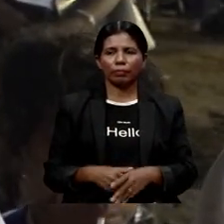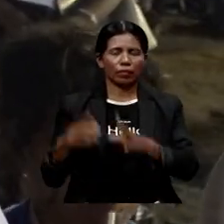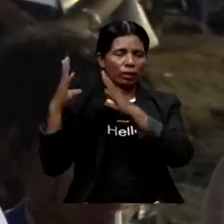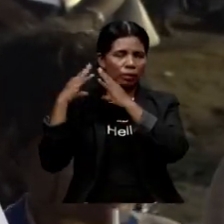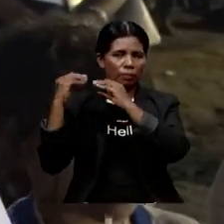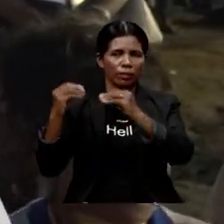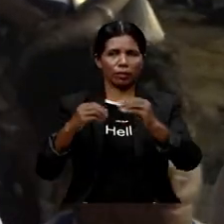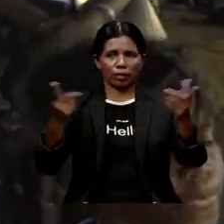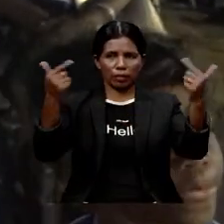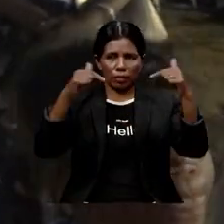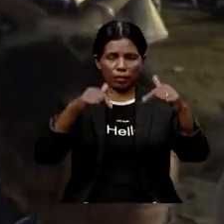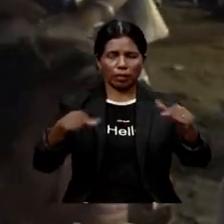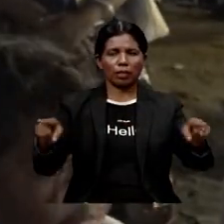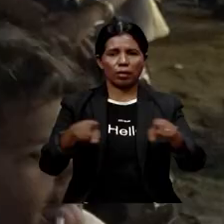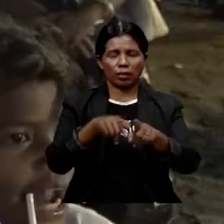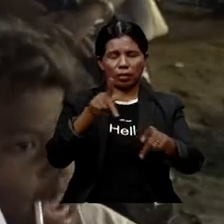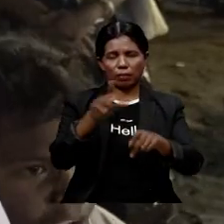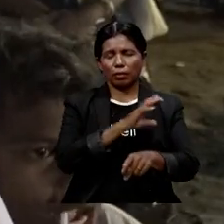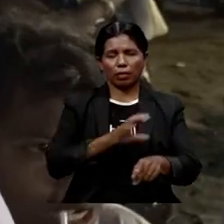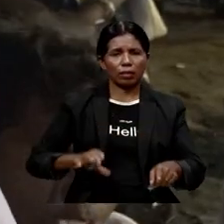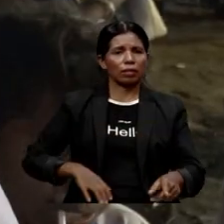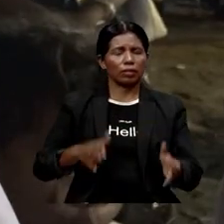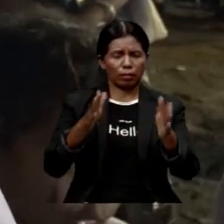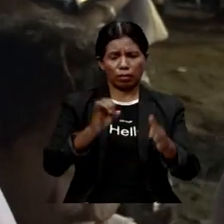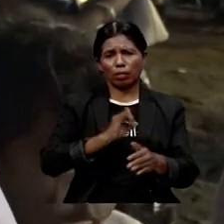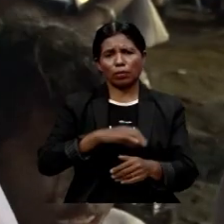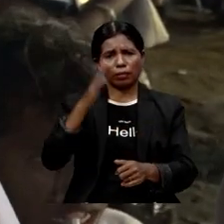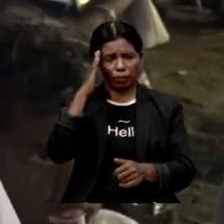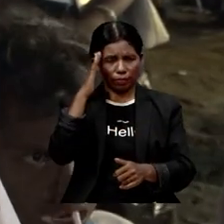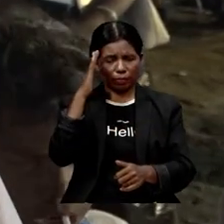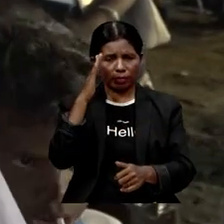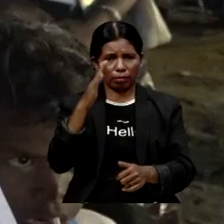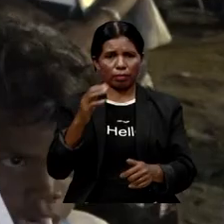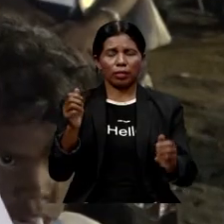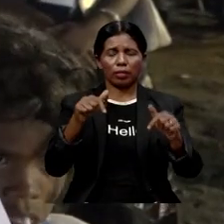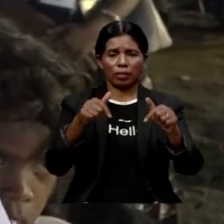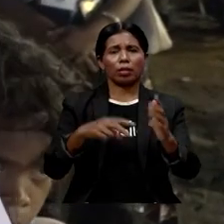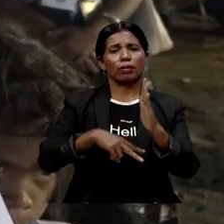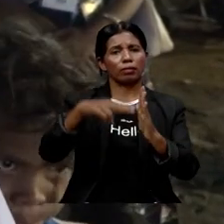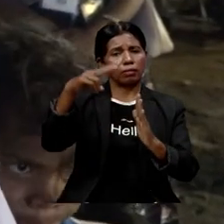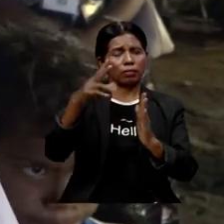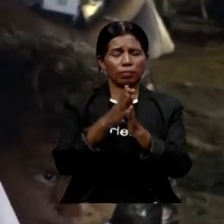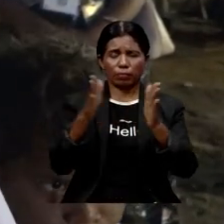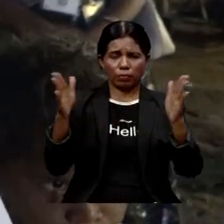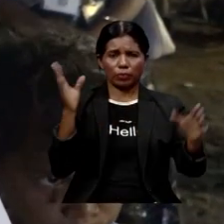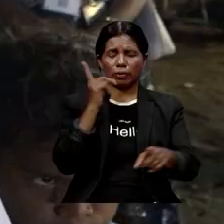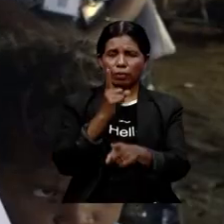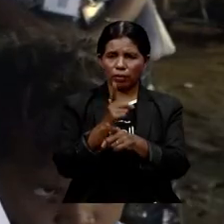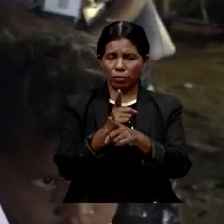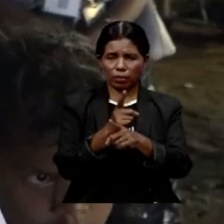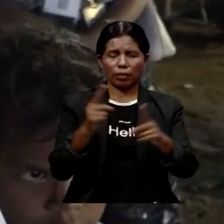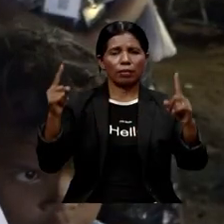mai nurar sarani hono en kata irane fo valor bo tebes ba